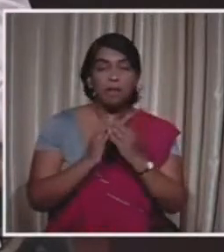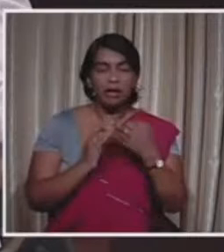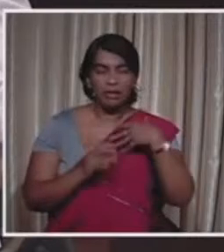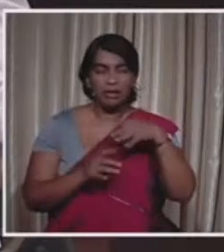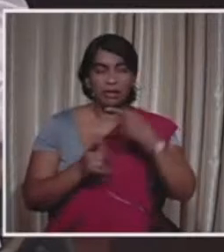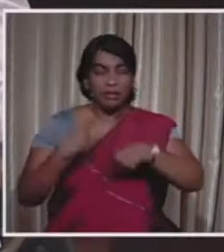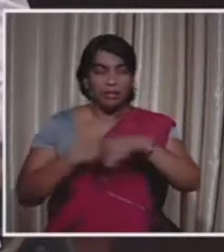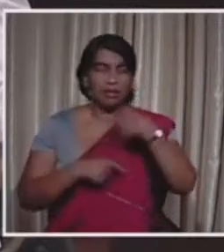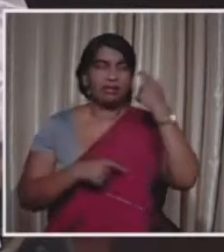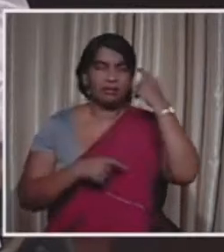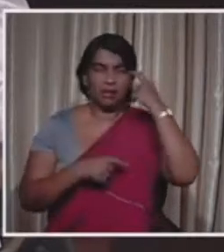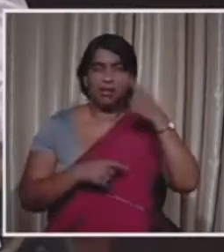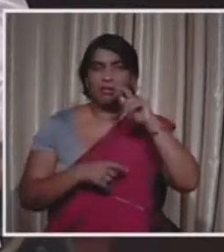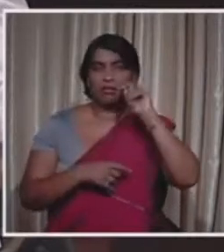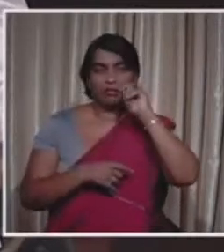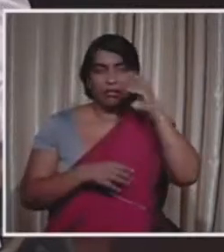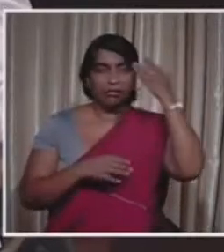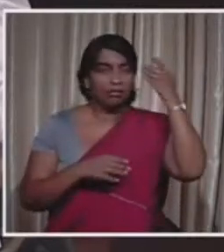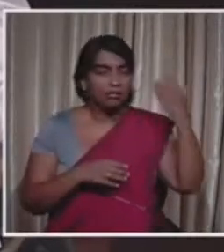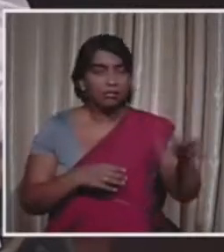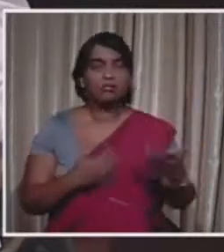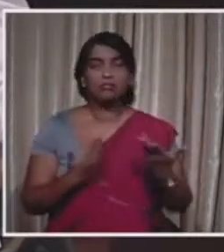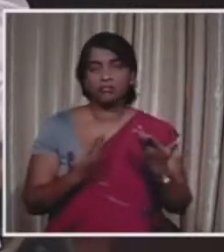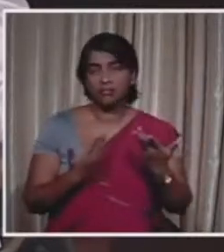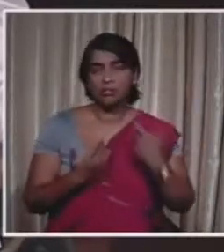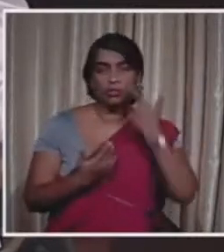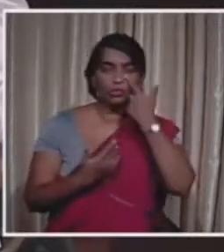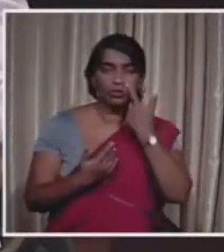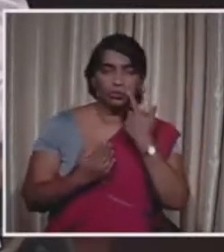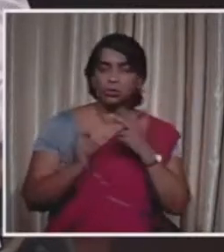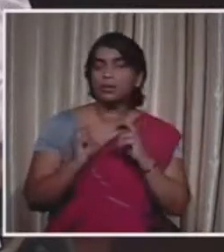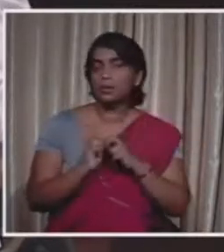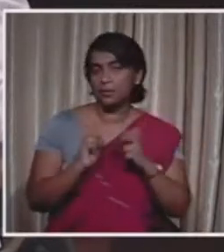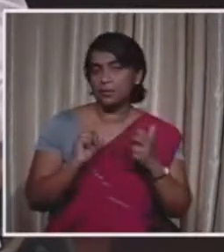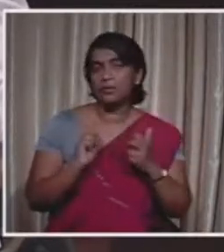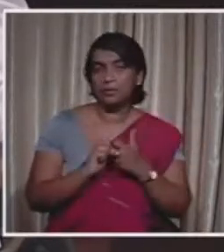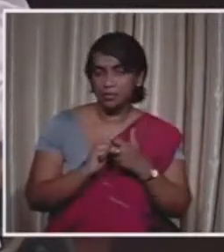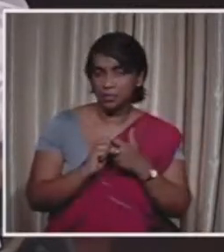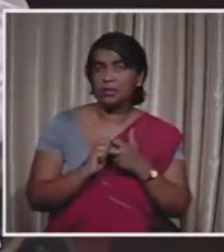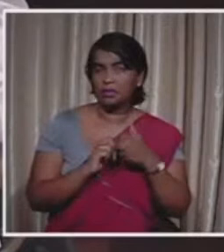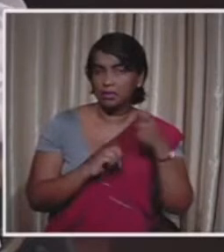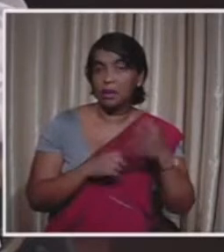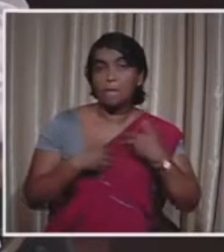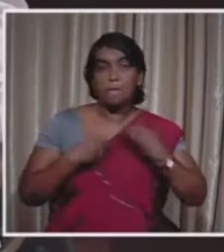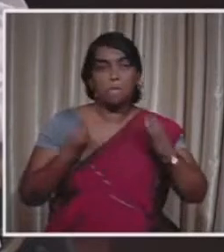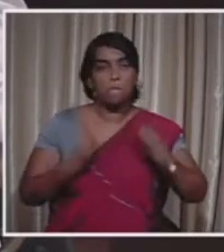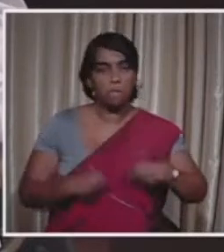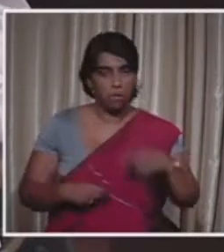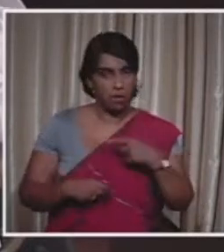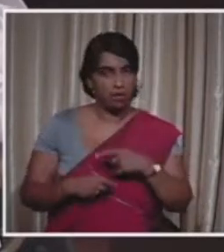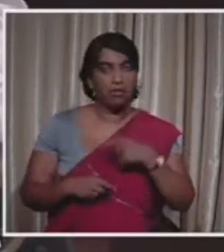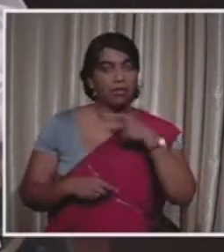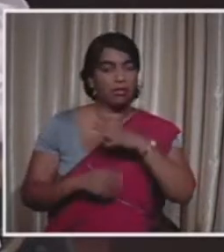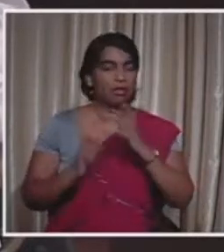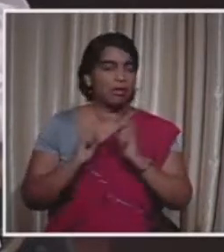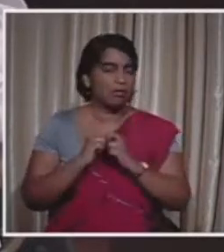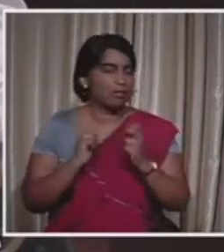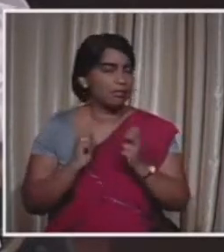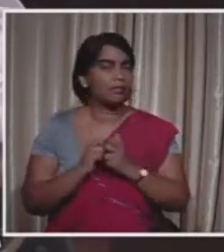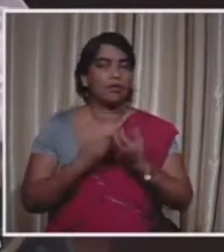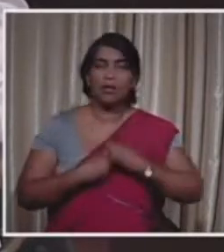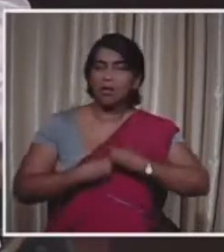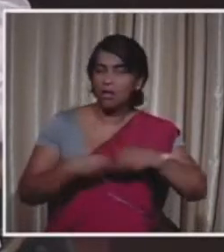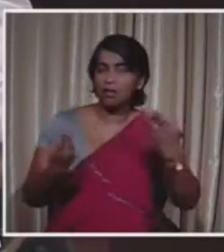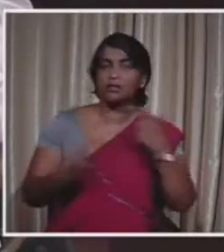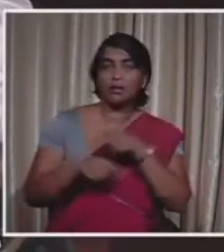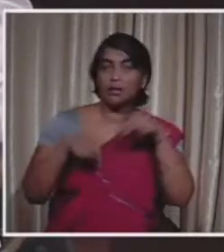තේරෙන්නේ ඒ සිදුණු ඛේදනීය තත්ත්වයේ ඒ පාඩුව ඒ විනාශය ඒ